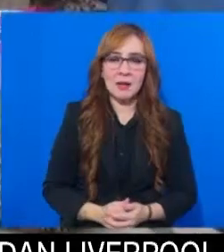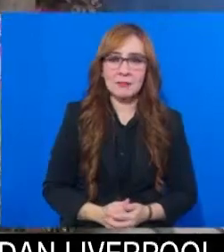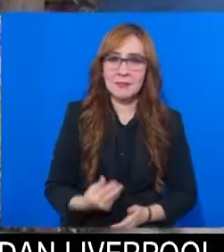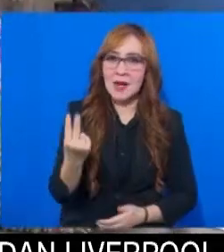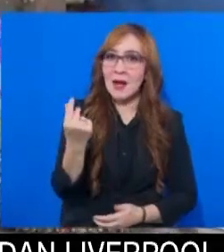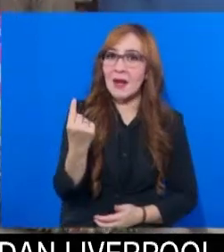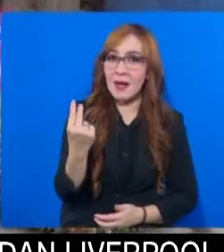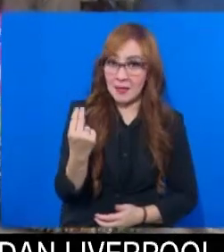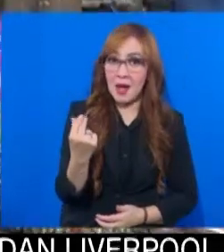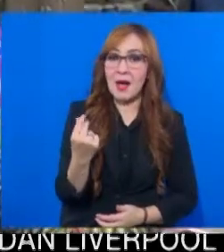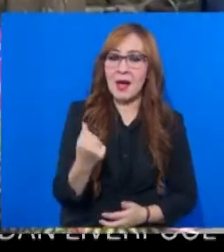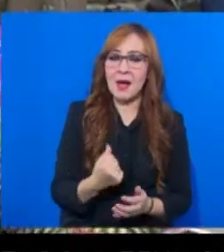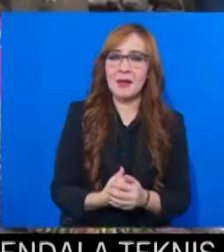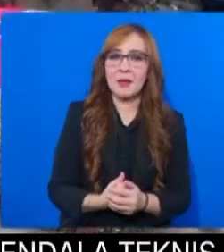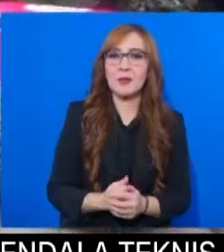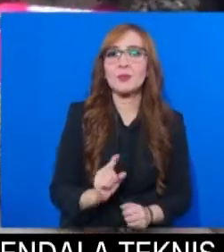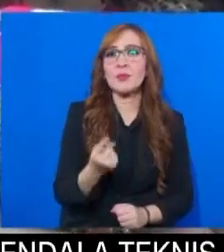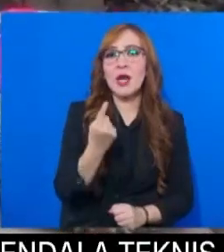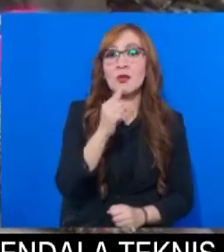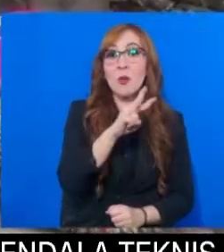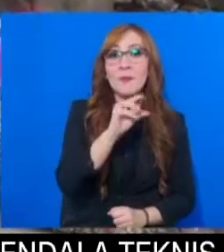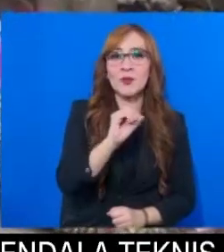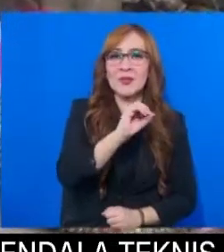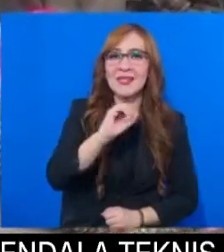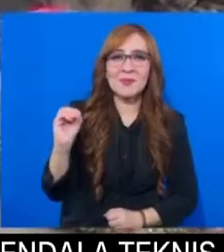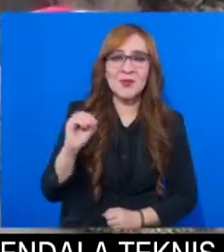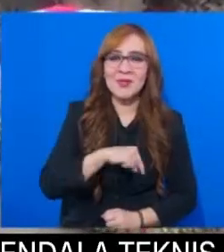satu butir durian susu dijual mulai dari Rp20.000 hingga